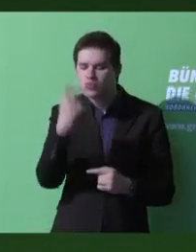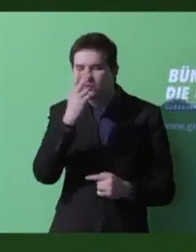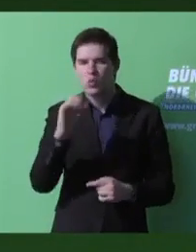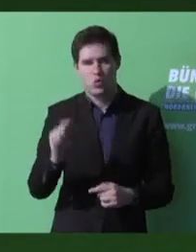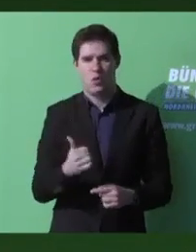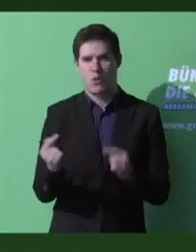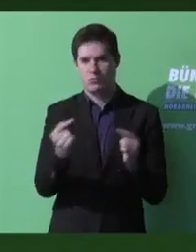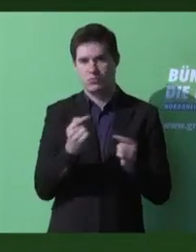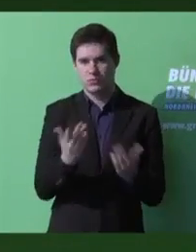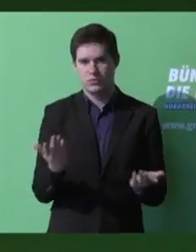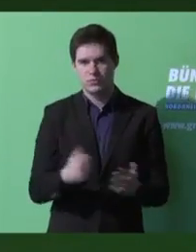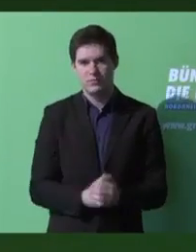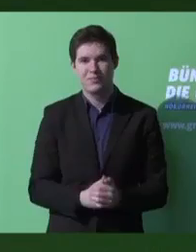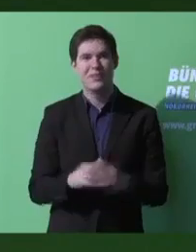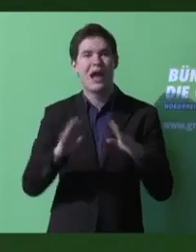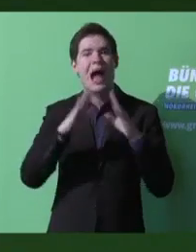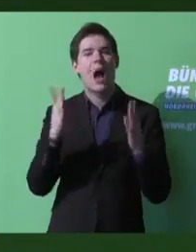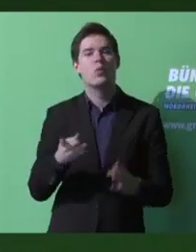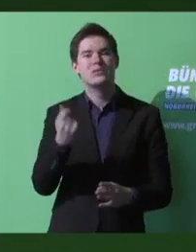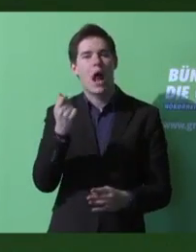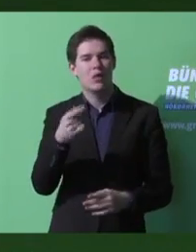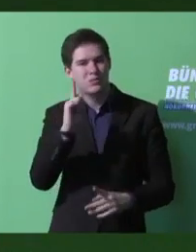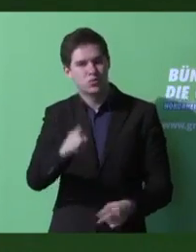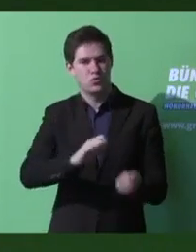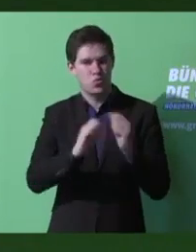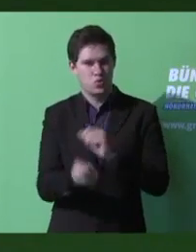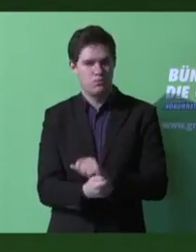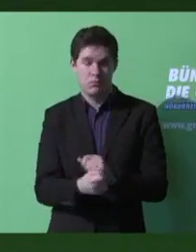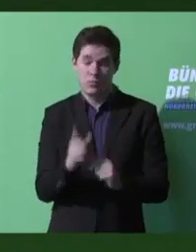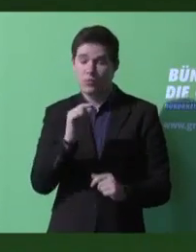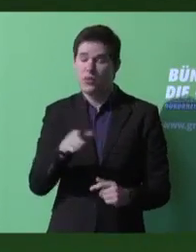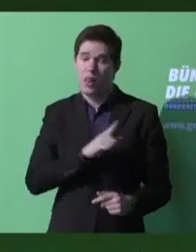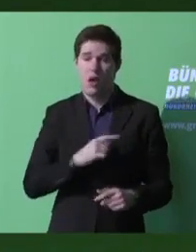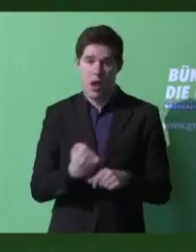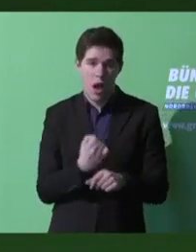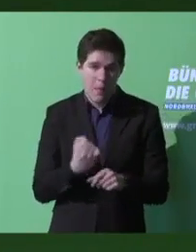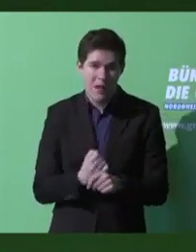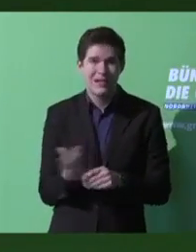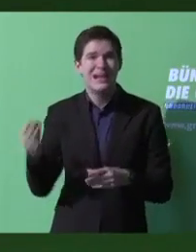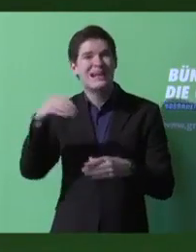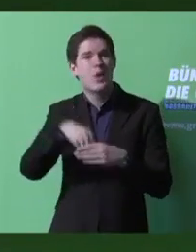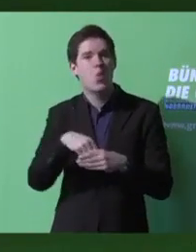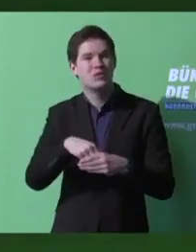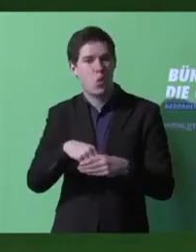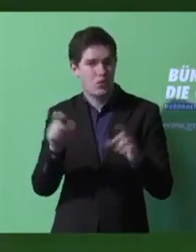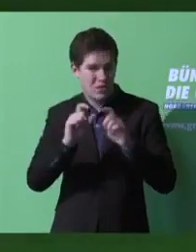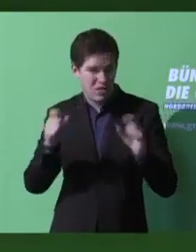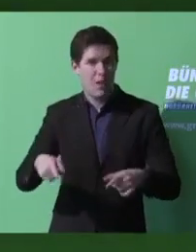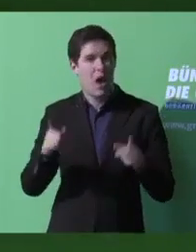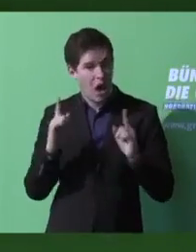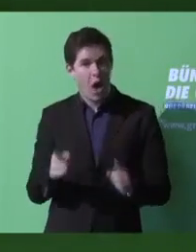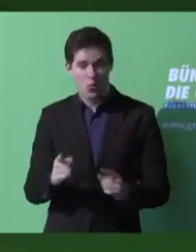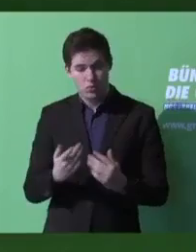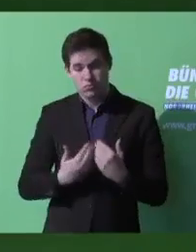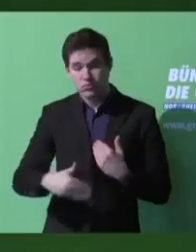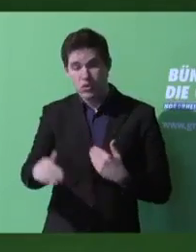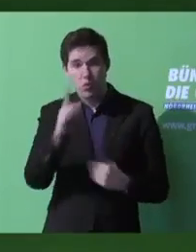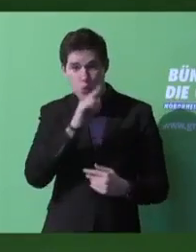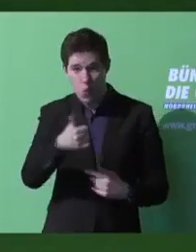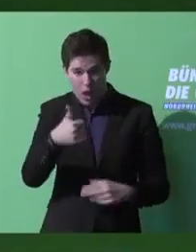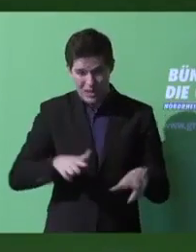diskutieren. Den Haushalt gerecht sanieren, natürlich eine Daueraufgabe. Inklusion umsetzen, auch eine Aufgabe, die weit über diese